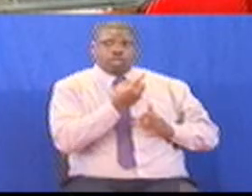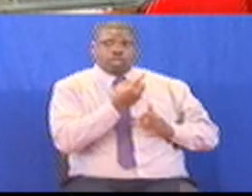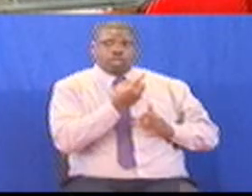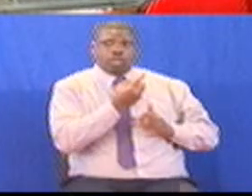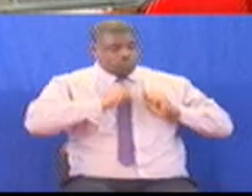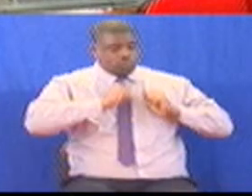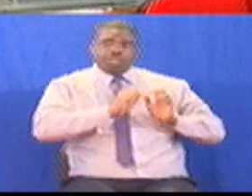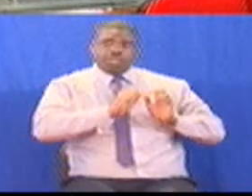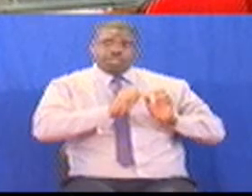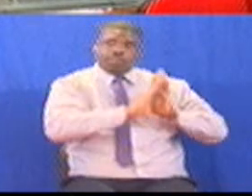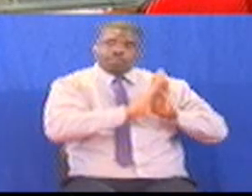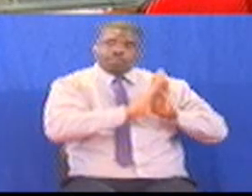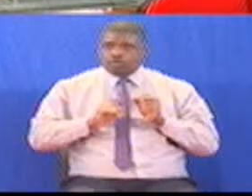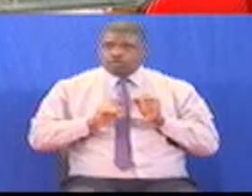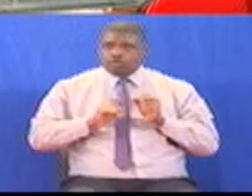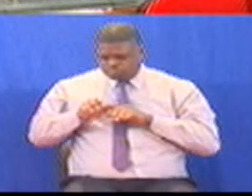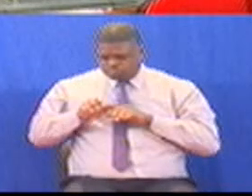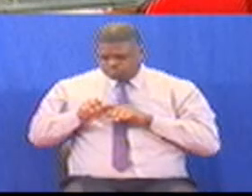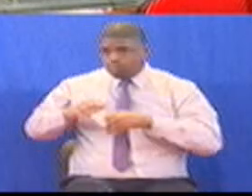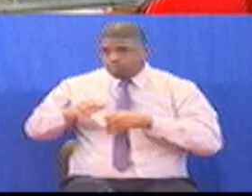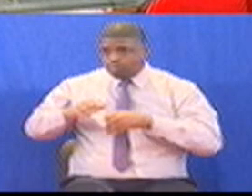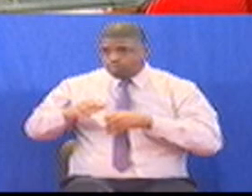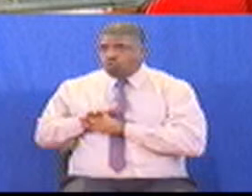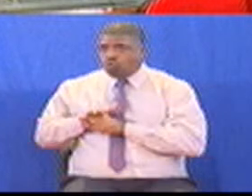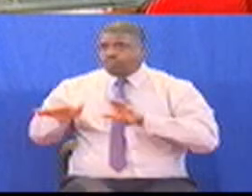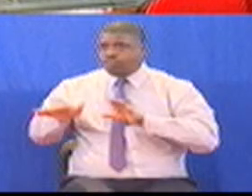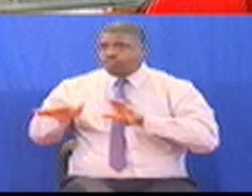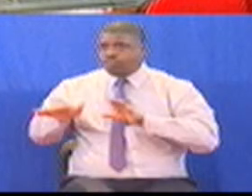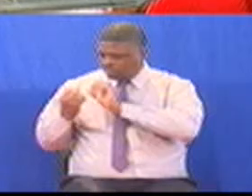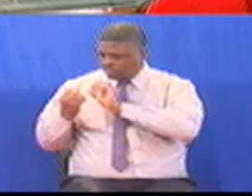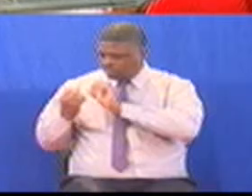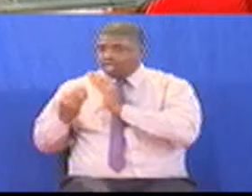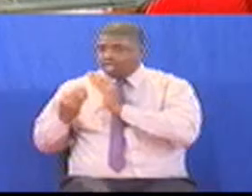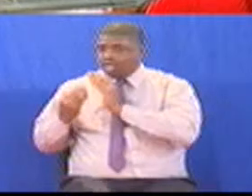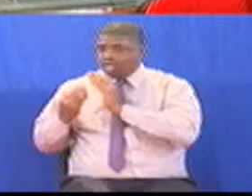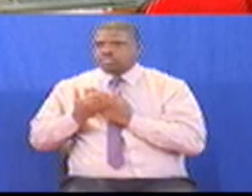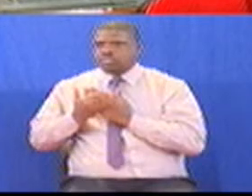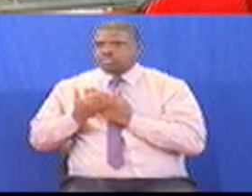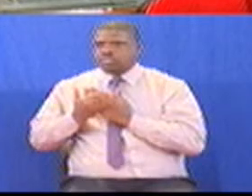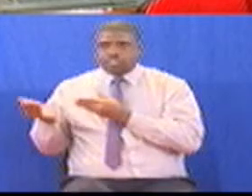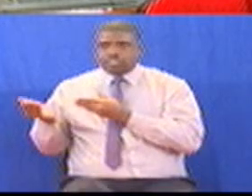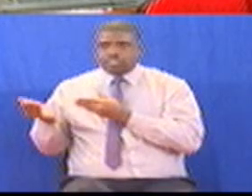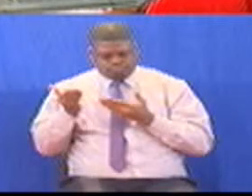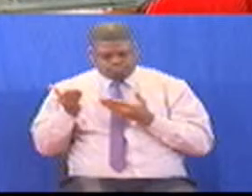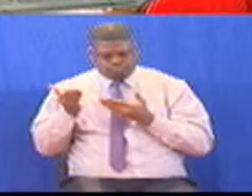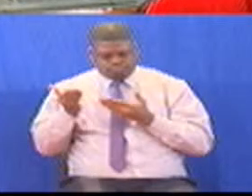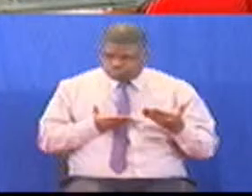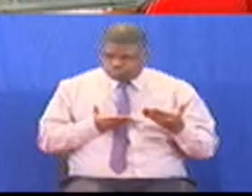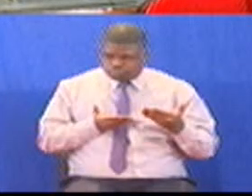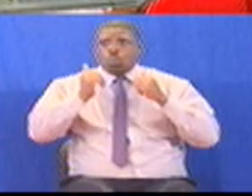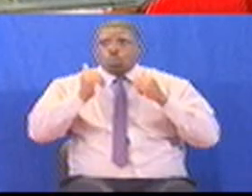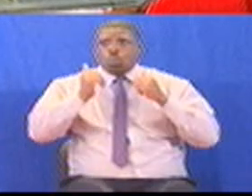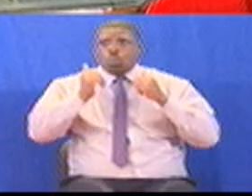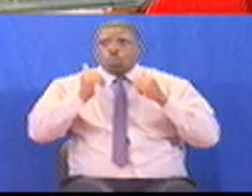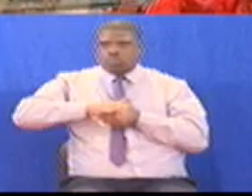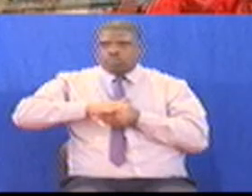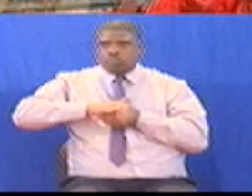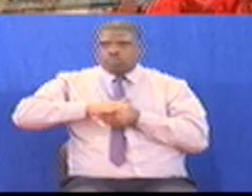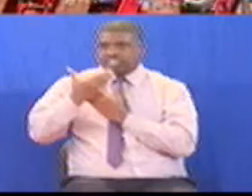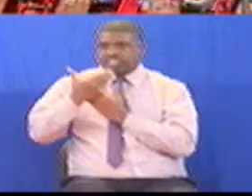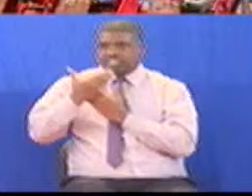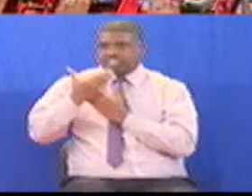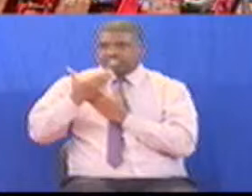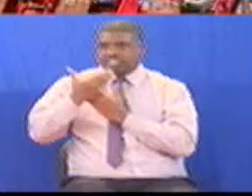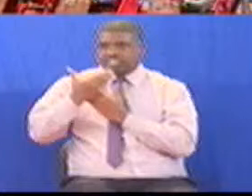utalii baada ya kusambaa kwa COVID-19 katika nchi zinazoleta watalii wengi nchini. Cheni uchukuzi